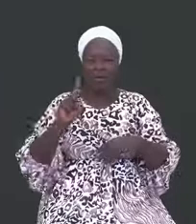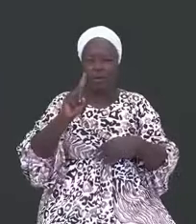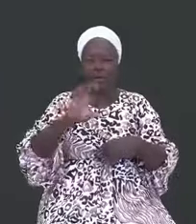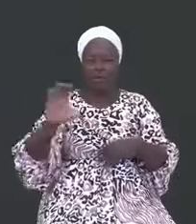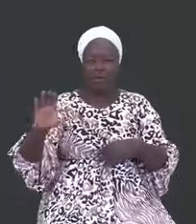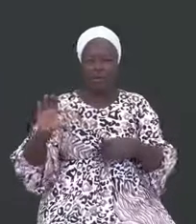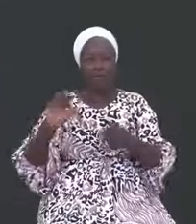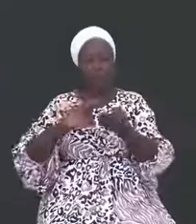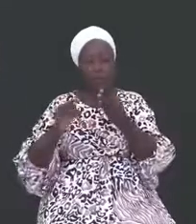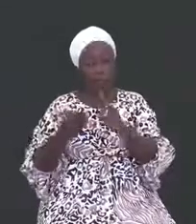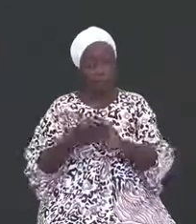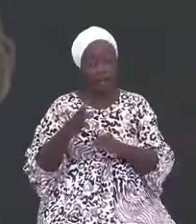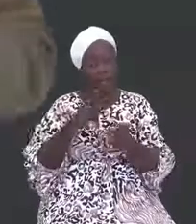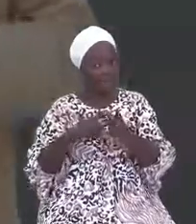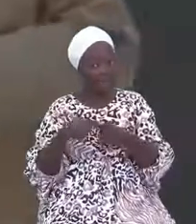Et il dit,